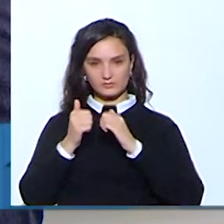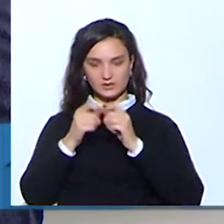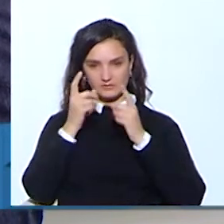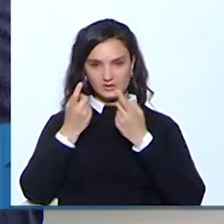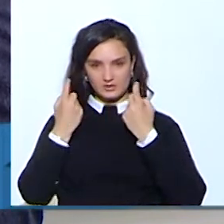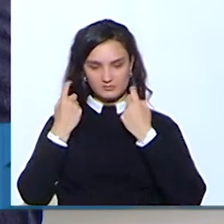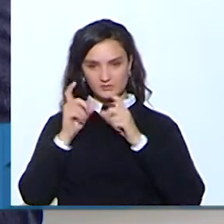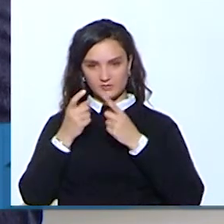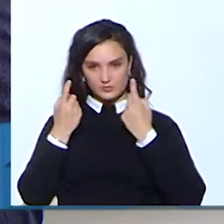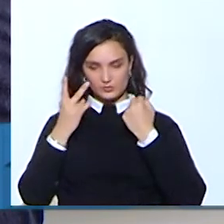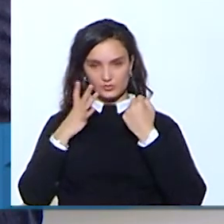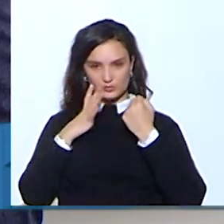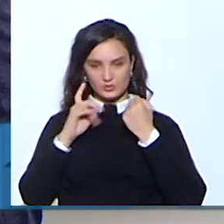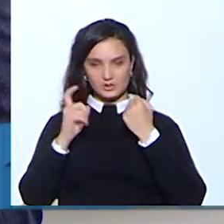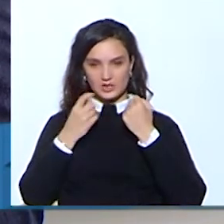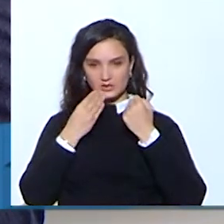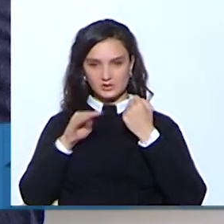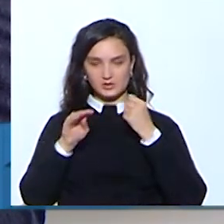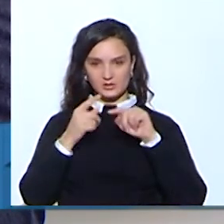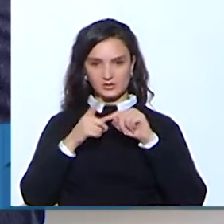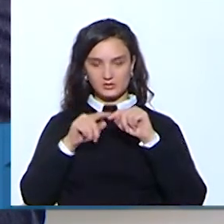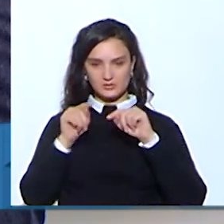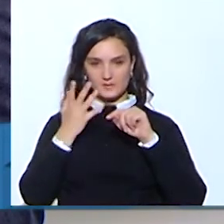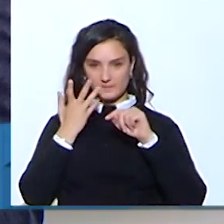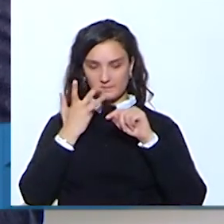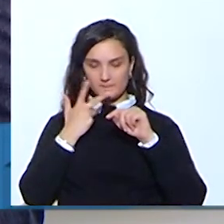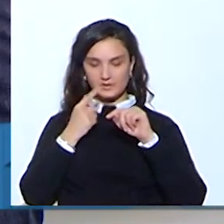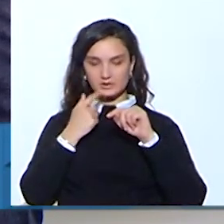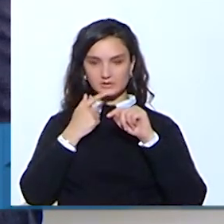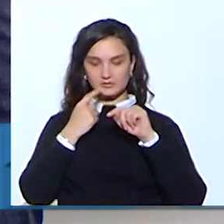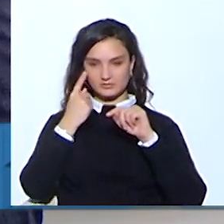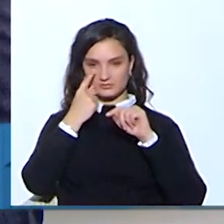სათვალეებს. სათვალეც უნდა იყოს საკმაოდ ხარისხიანი, რომელიც ულტრაისფერულ და ინფრაწითელ გამოსხივებას ბლოკავს.